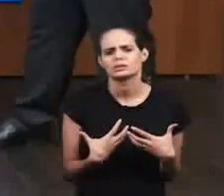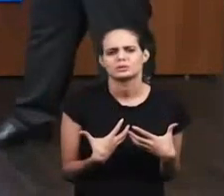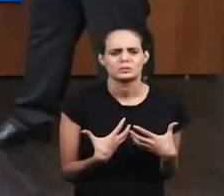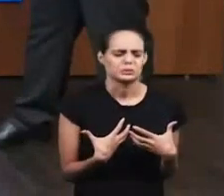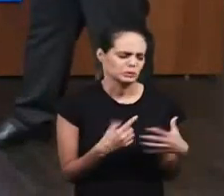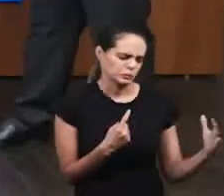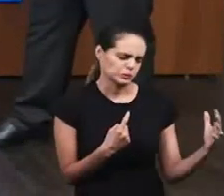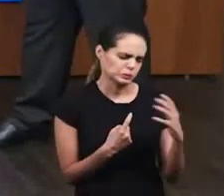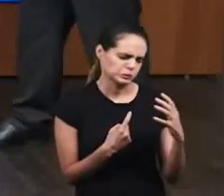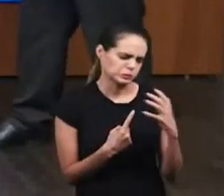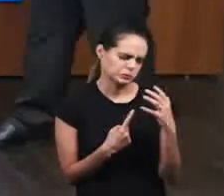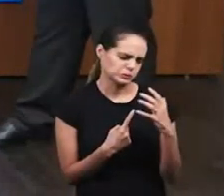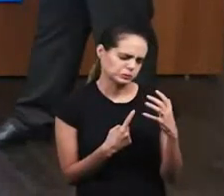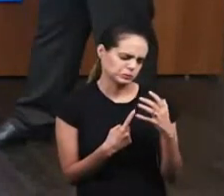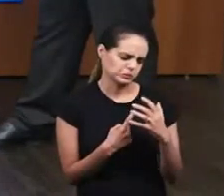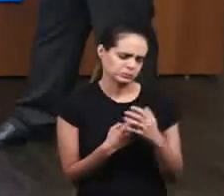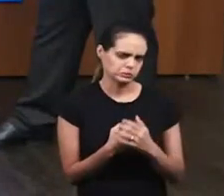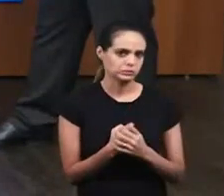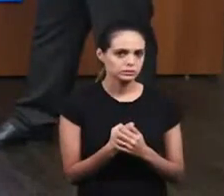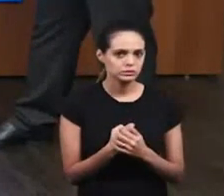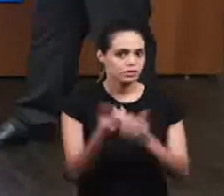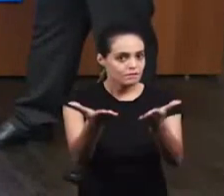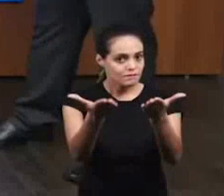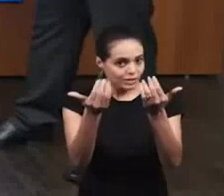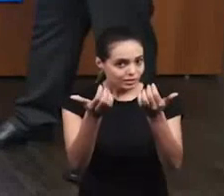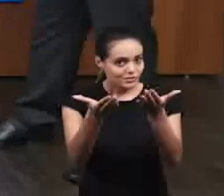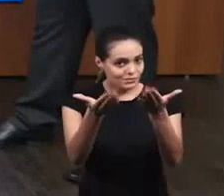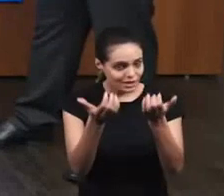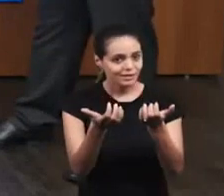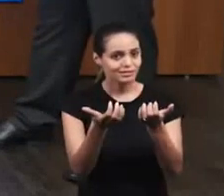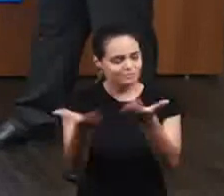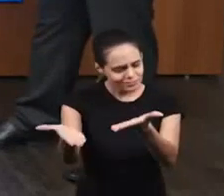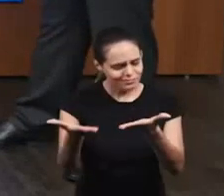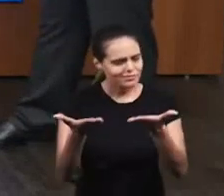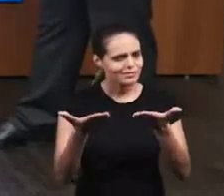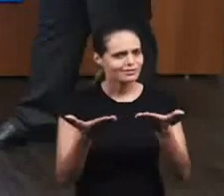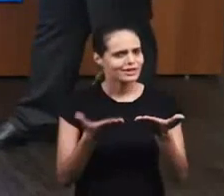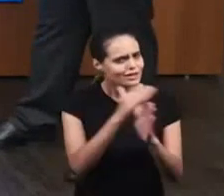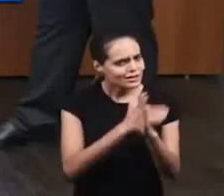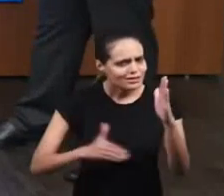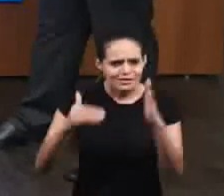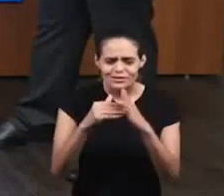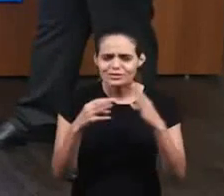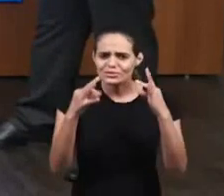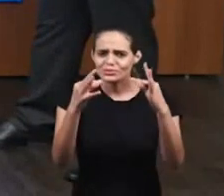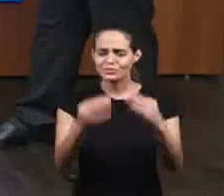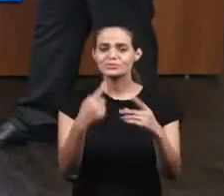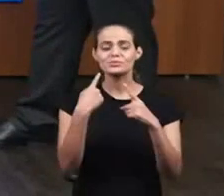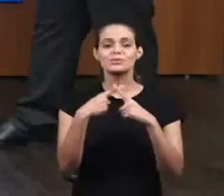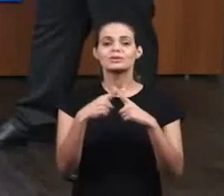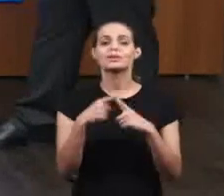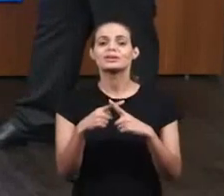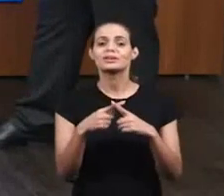mich. Und da erinnerte ich mich, dass Jesus sagte, ihr, die ihr mühselig